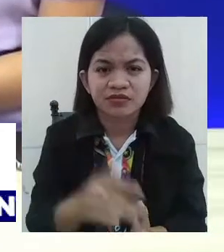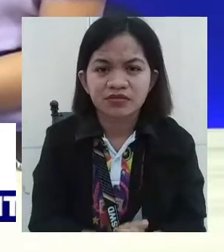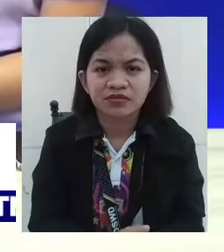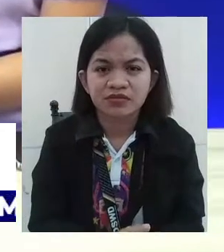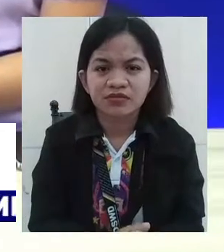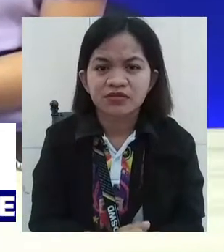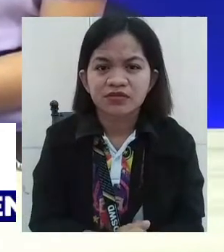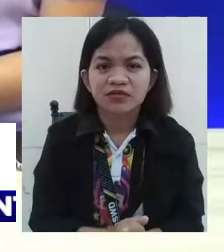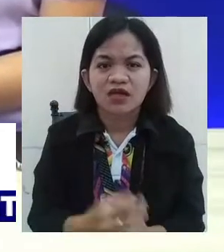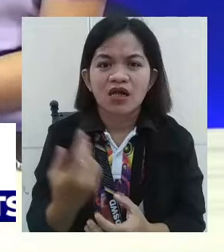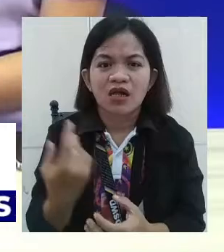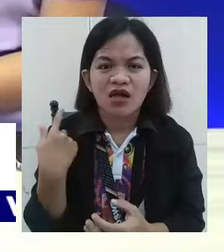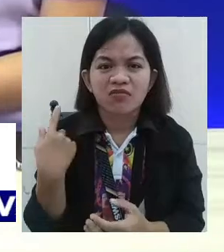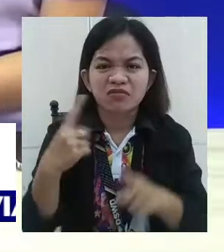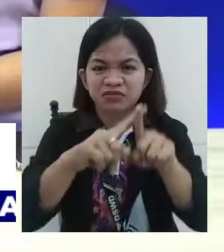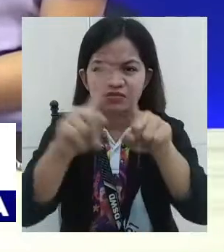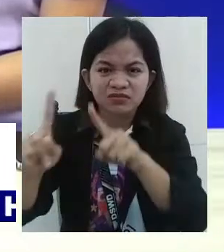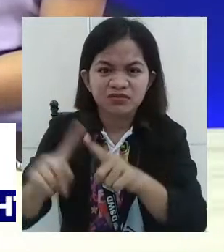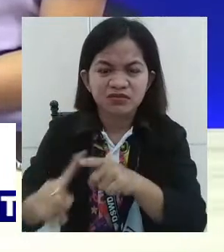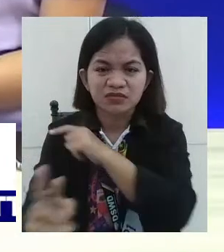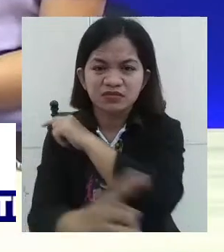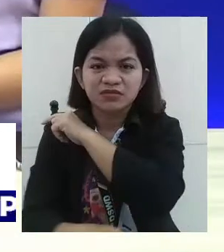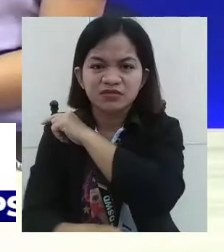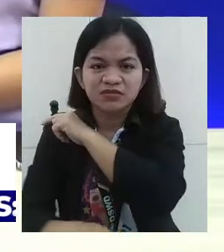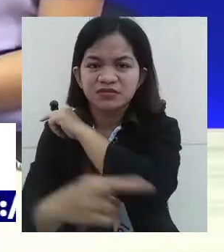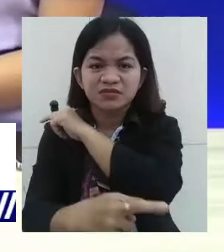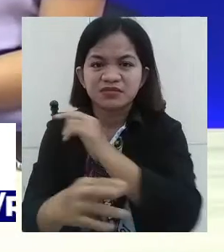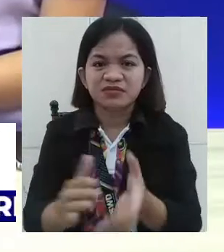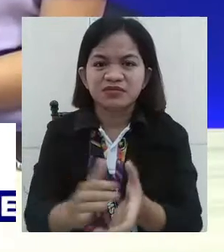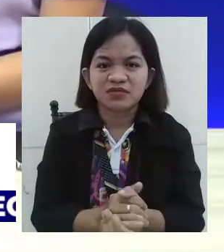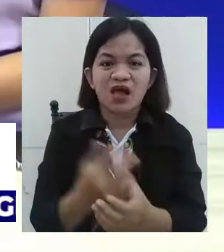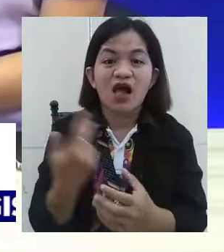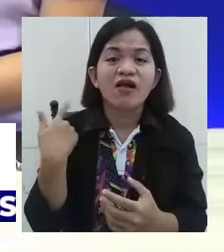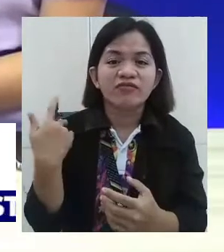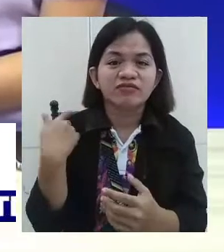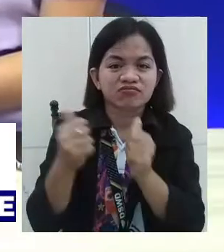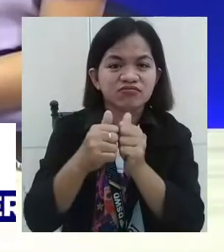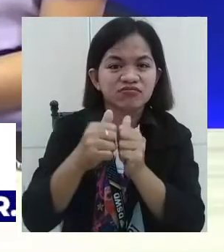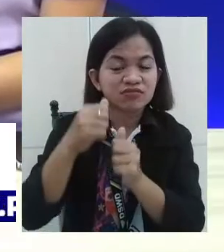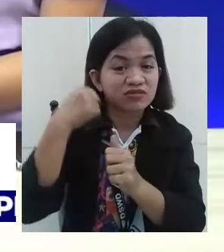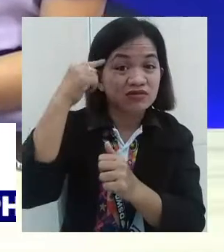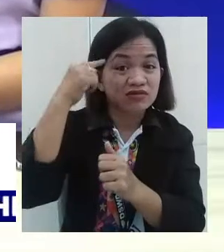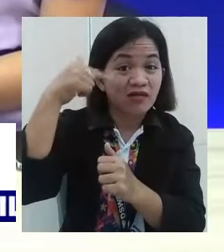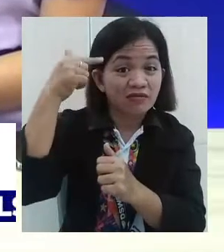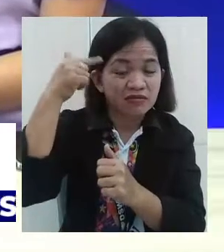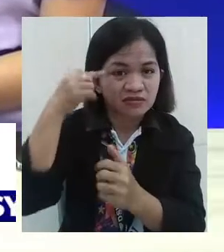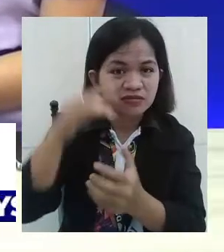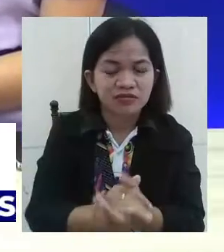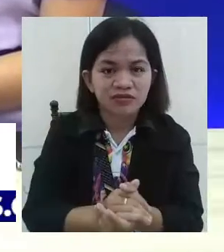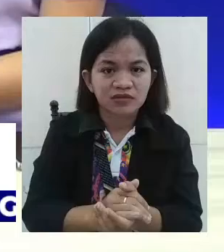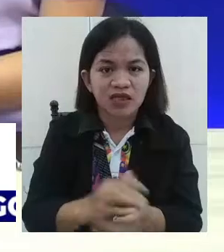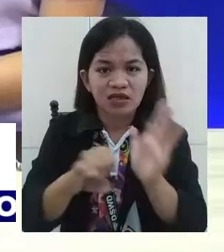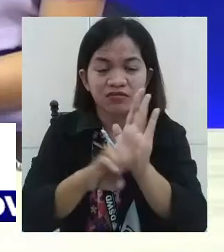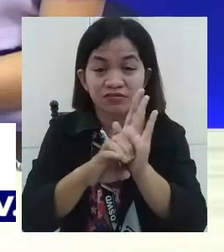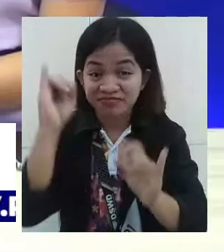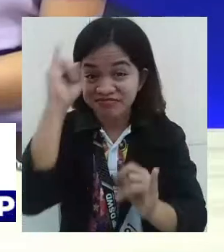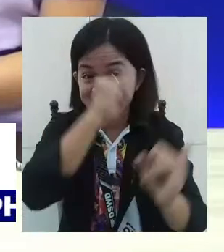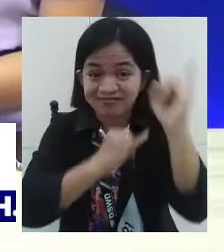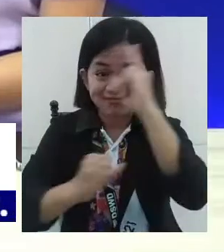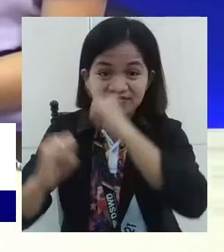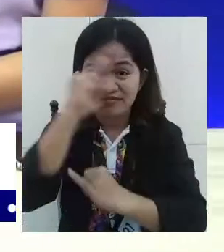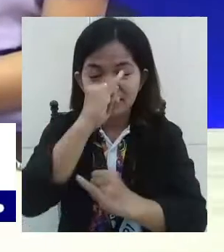rehiyon, mayroon, nandyan din ho ang local government. So yung halimbawa, sa issue ng